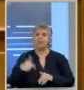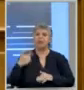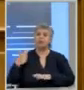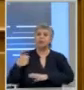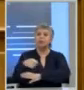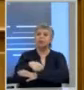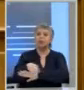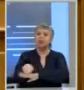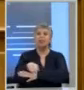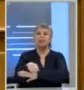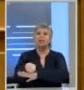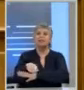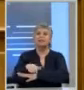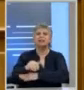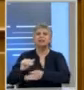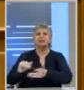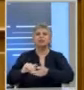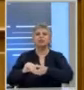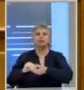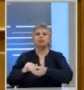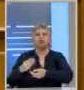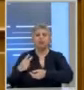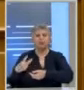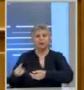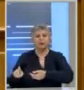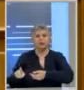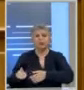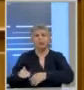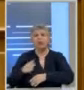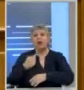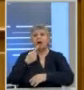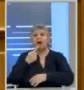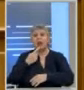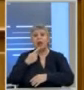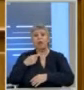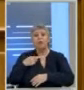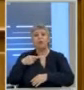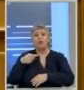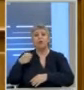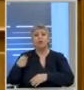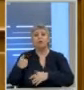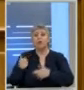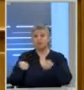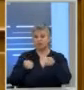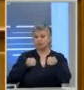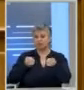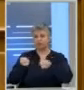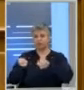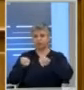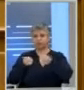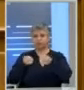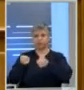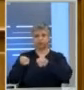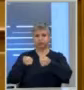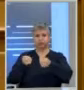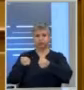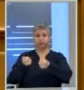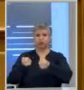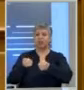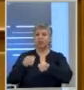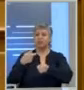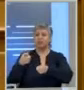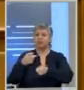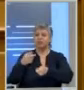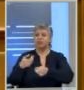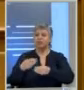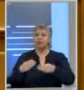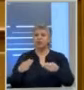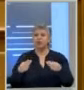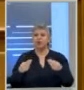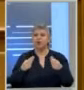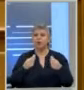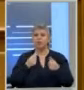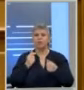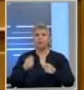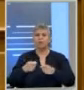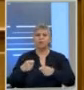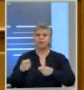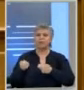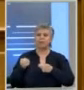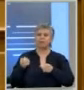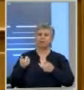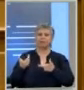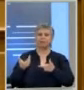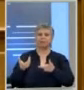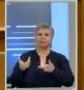δικαστικές ενώσεις. Ποδηγητείτε, αγνοείτε και απειλείτε τις ανεξάρτητες αρχές. Πήγατε να